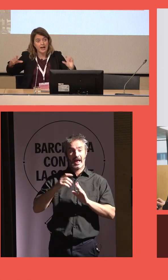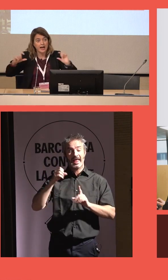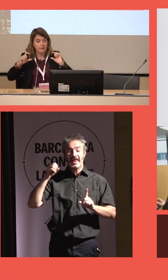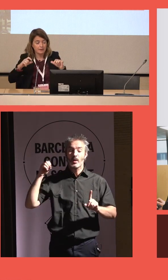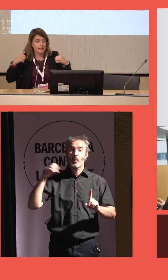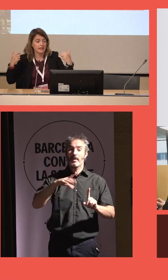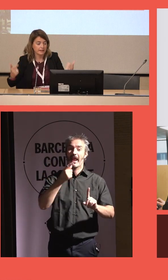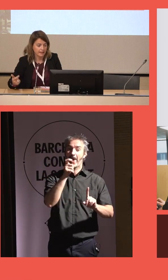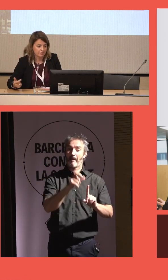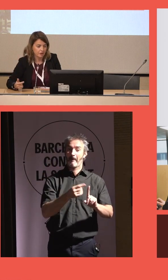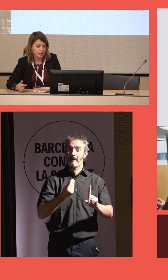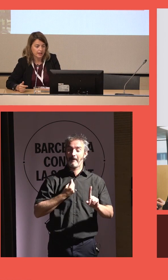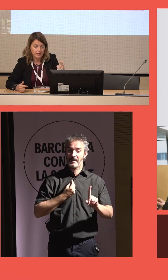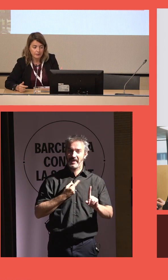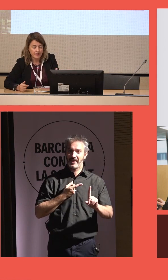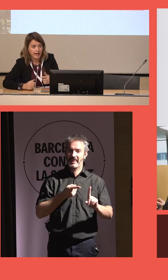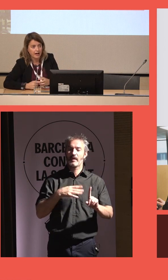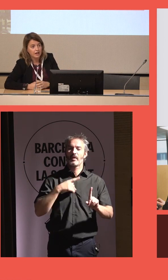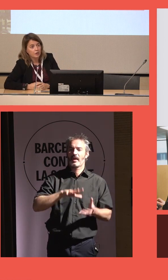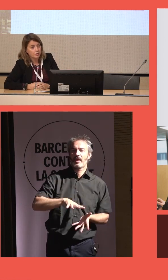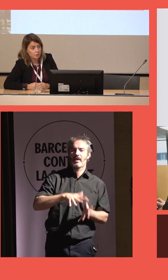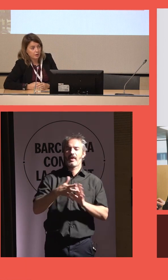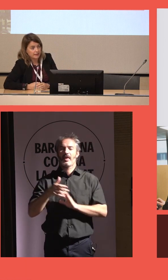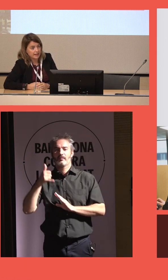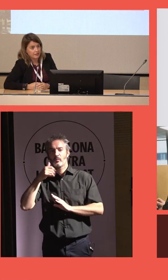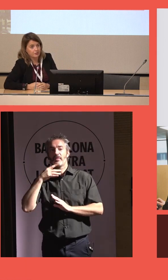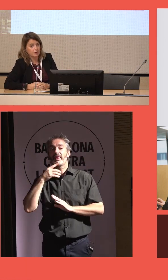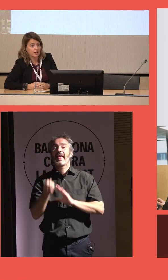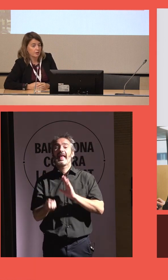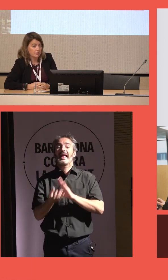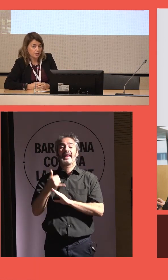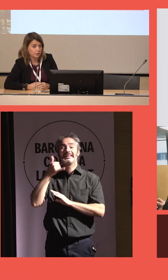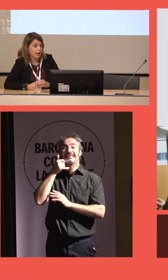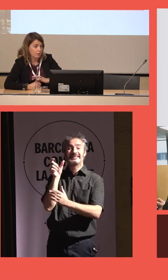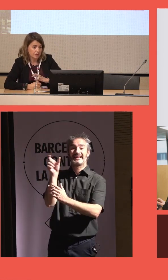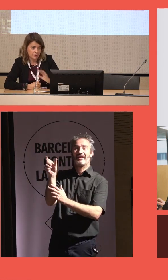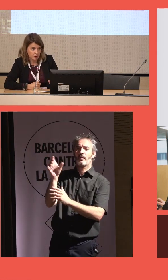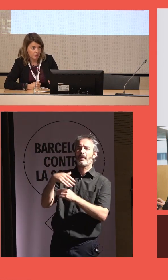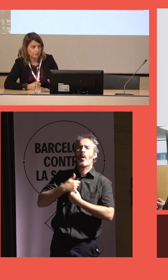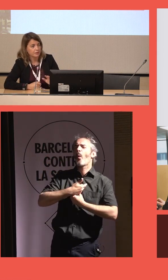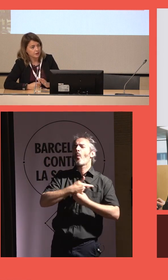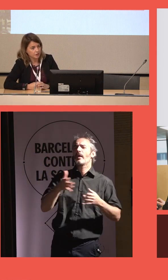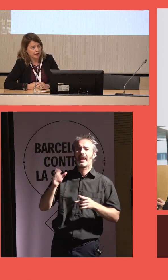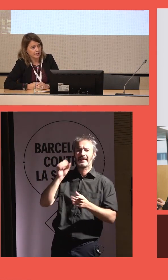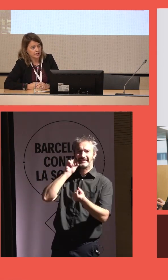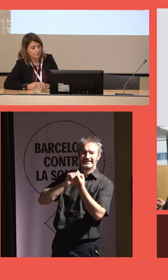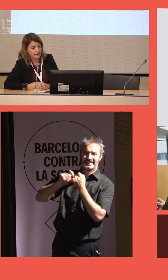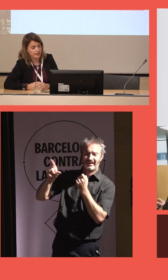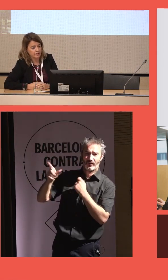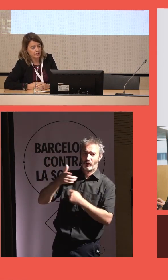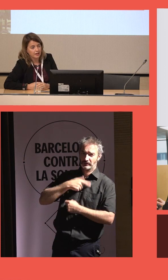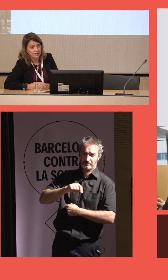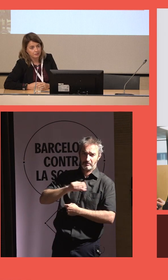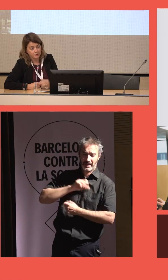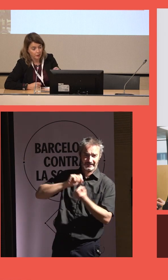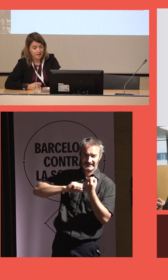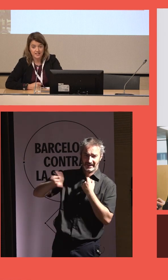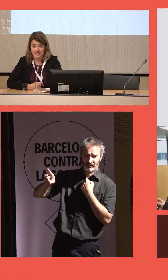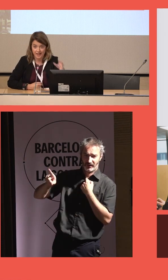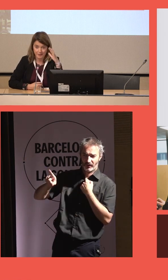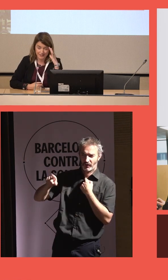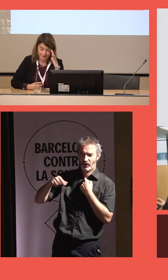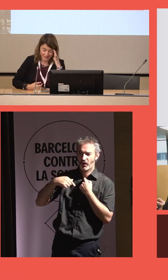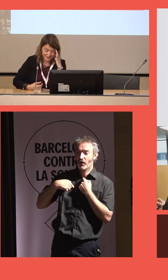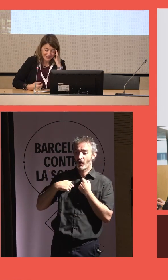presencial el vam passar a nivell telefònic i vam crear un número de telèfon el que podia trucar a qualsevol persona a Espanya el